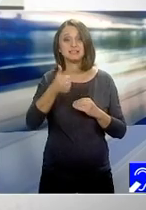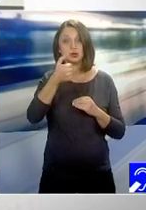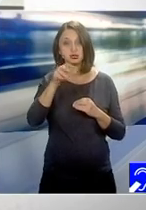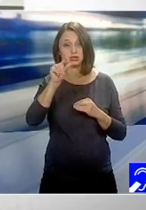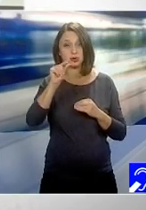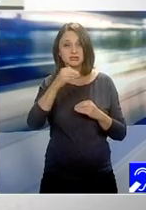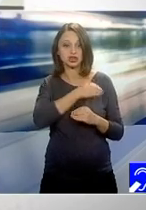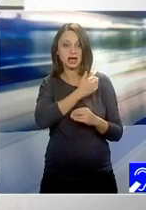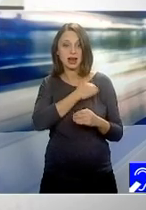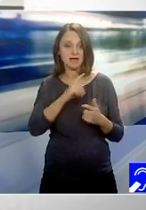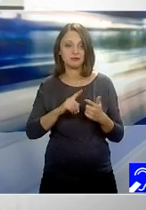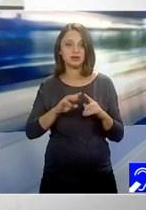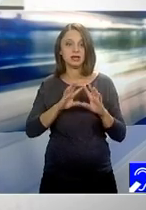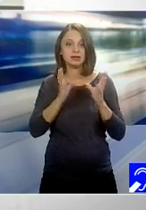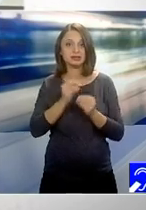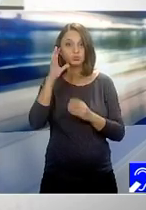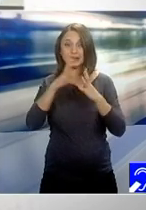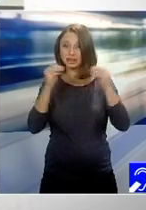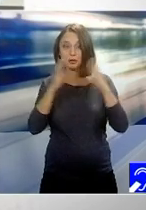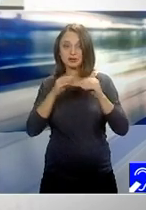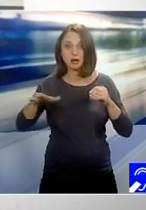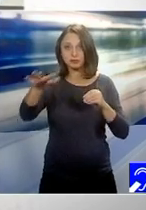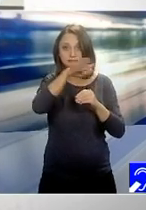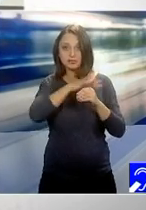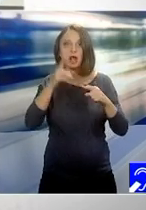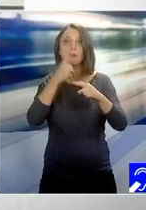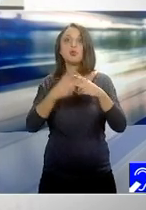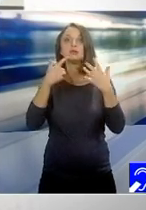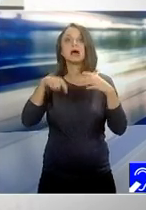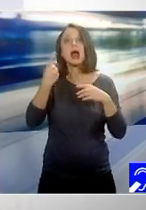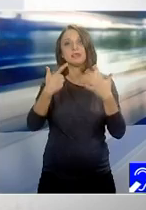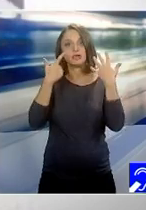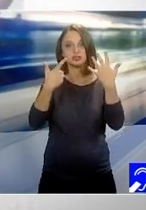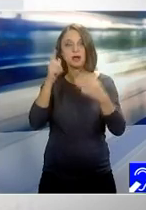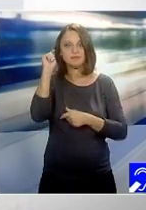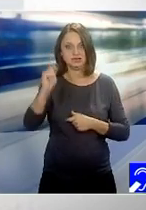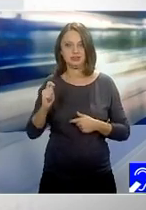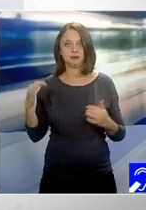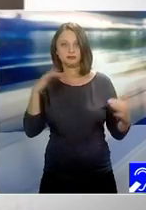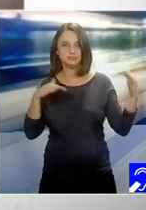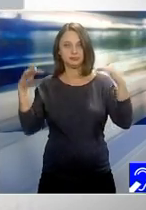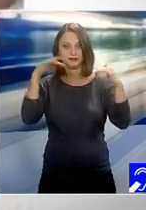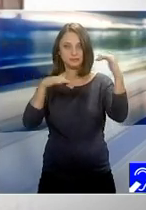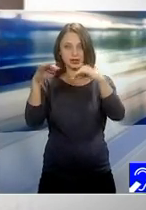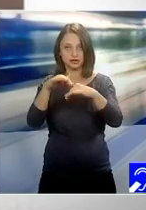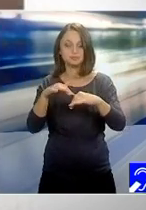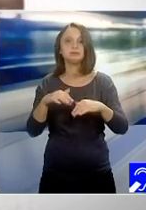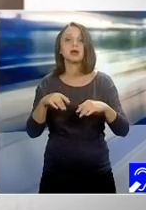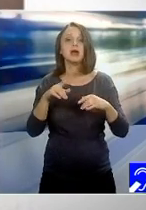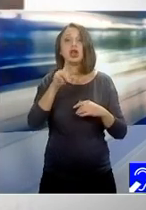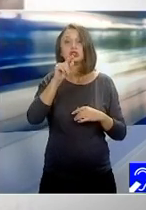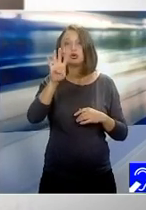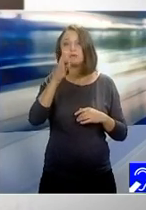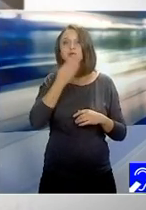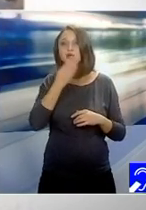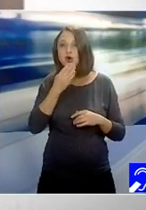elevi, de 20 din toată țara, din toată țara și din 7 țări, de fapt, deci din 7 țări, vorbim de 24 de